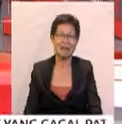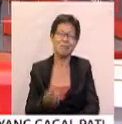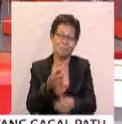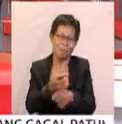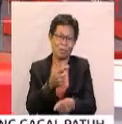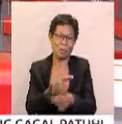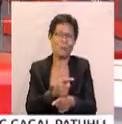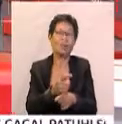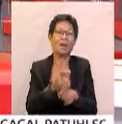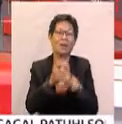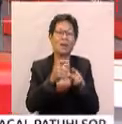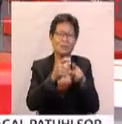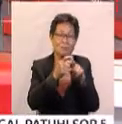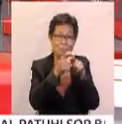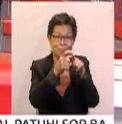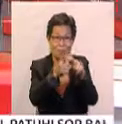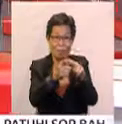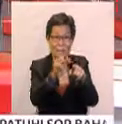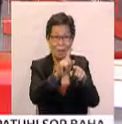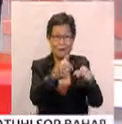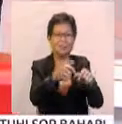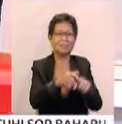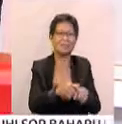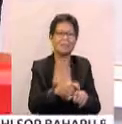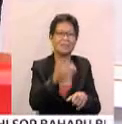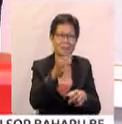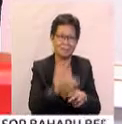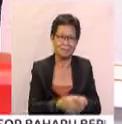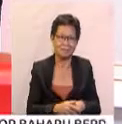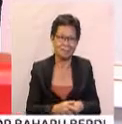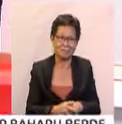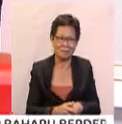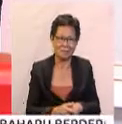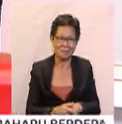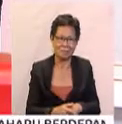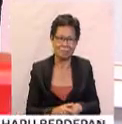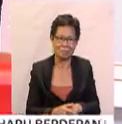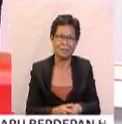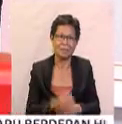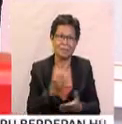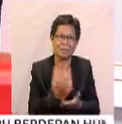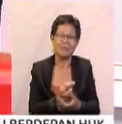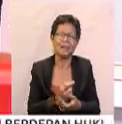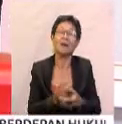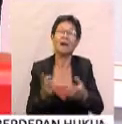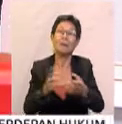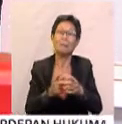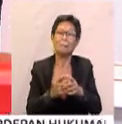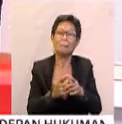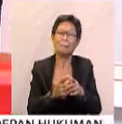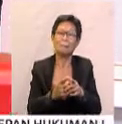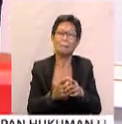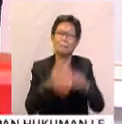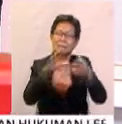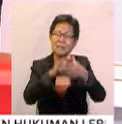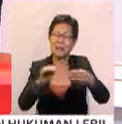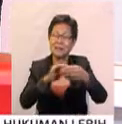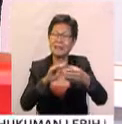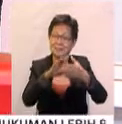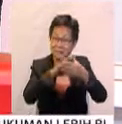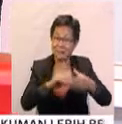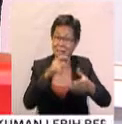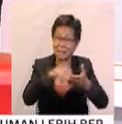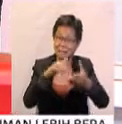Betullah kata pepatah, ke mana tumpahnya kuah kalau tidak ke nasi. Ya, pepatah itu ada kaitannya dengan kisah salah